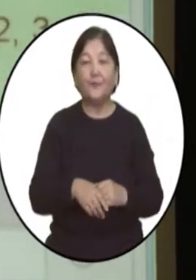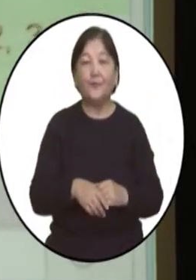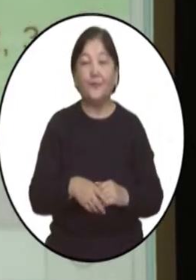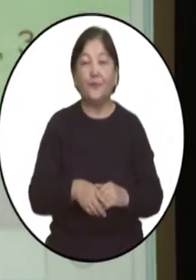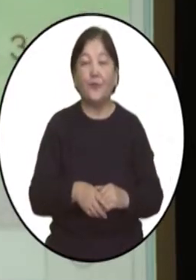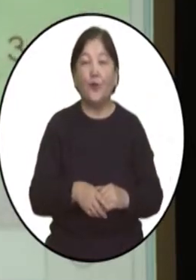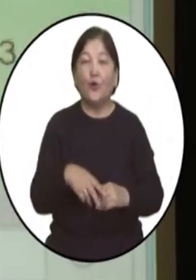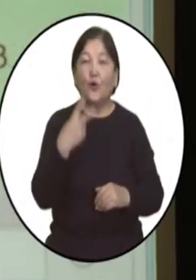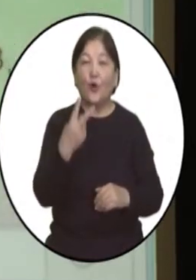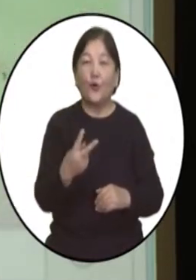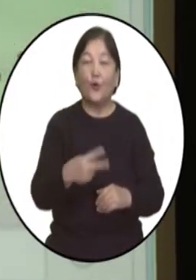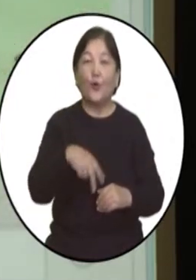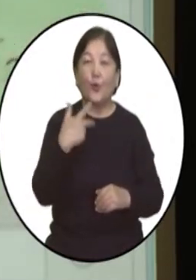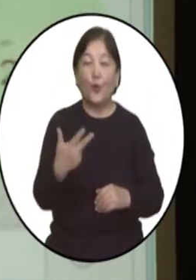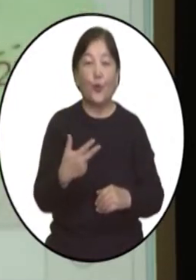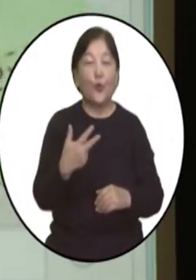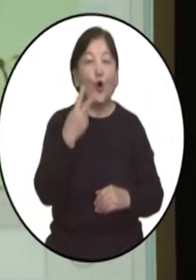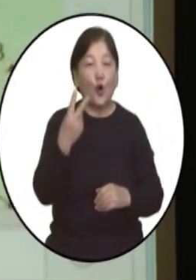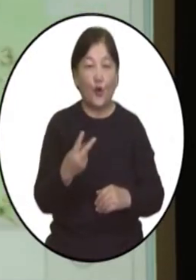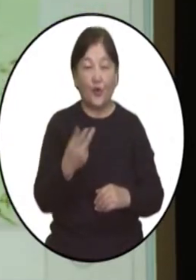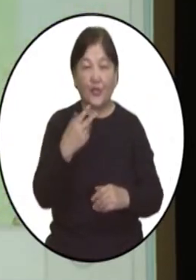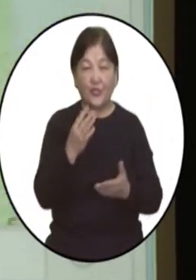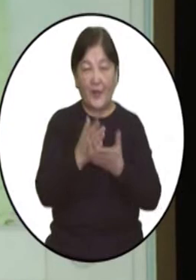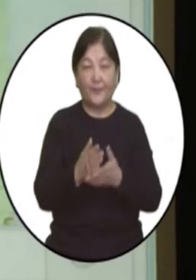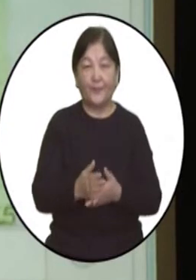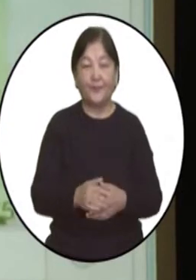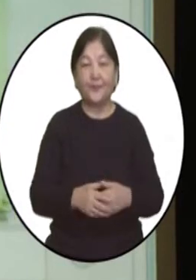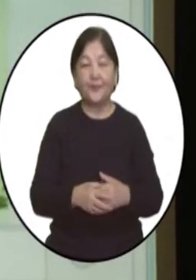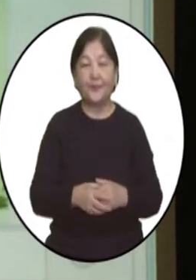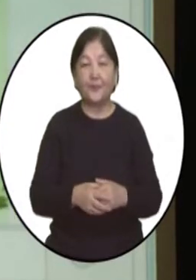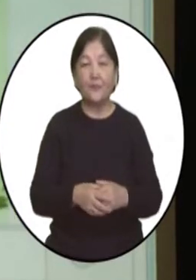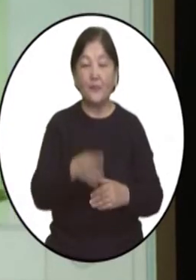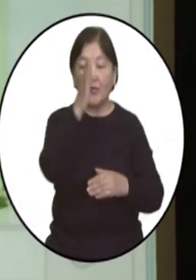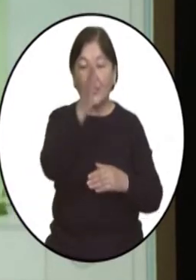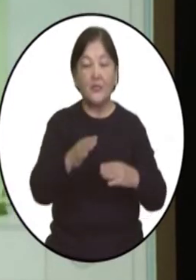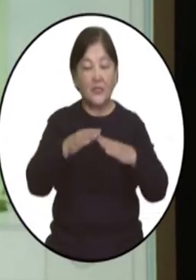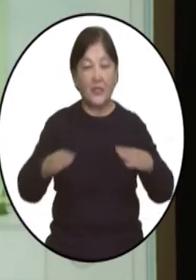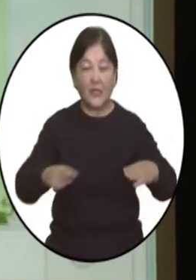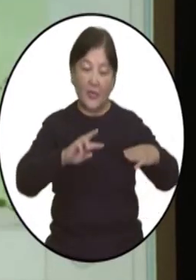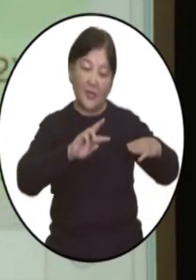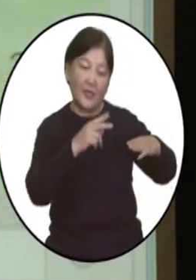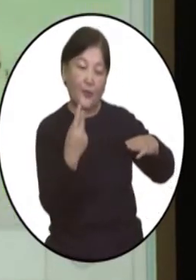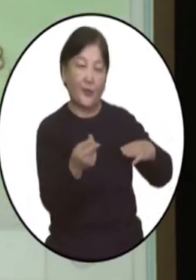маань 2, 3, 2. За энэ цэгийг эргүүлээд үзэхлээр